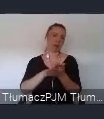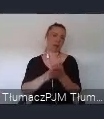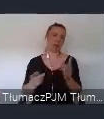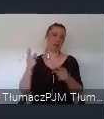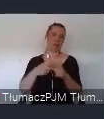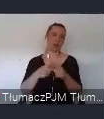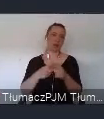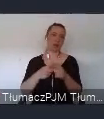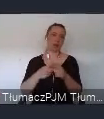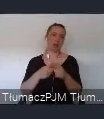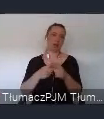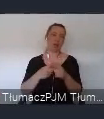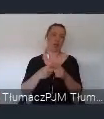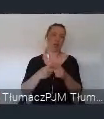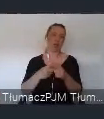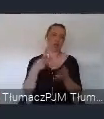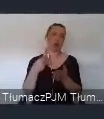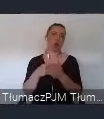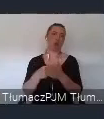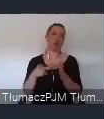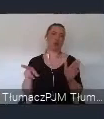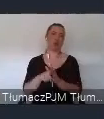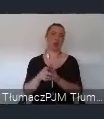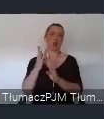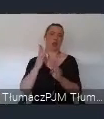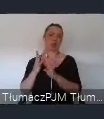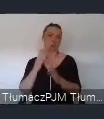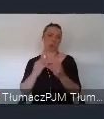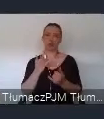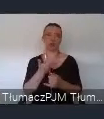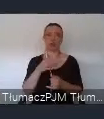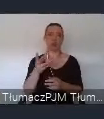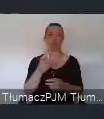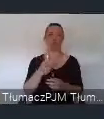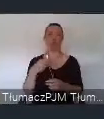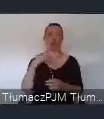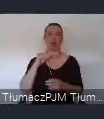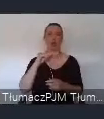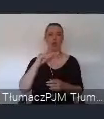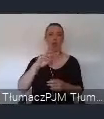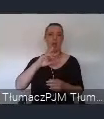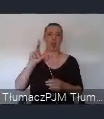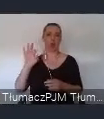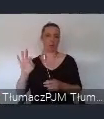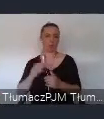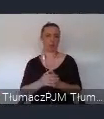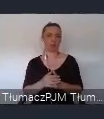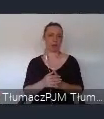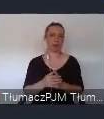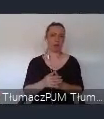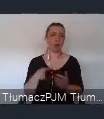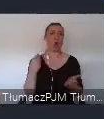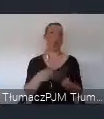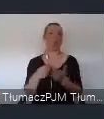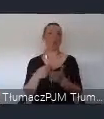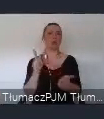dodatkowe obciążenie dla konsumentów ciepła, które nie jest na przykład ekologiczne. O podatkowaniu energii mówi się, znaczy